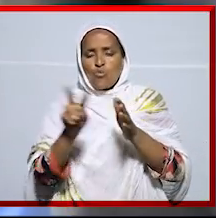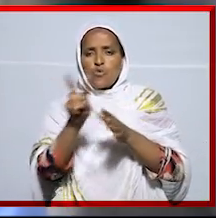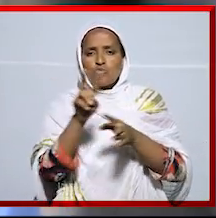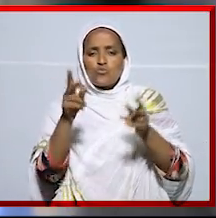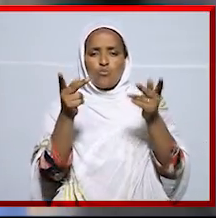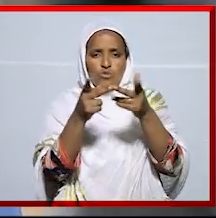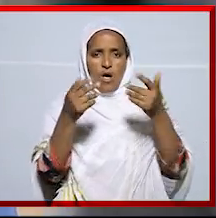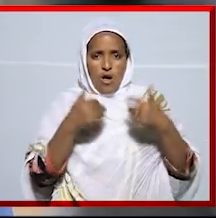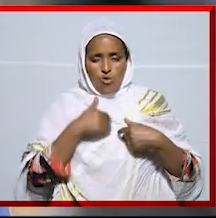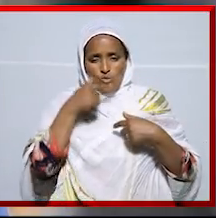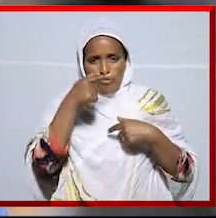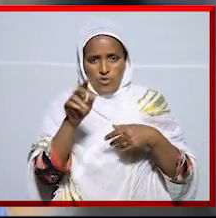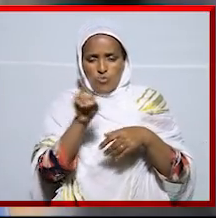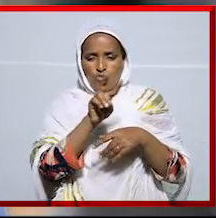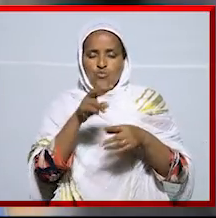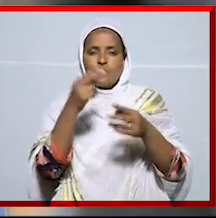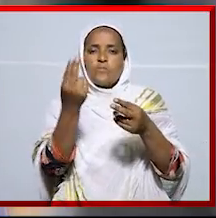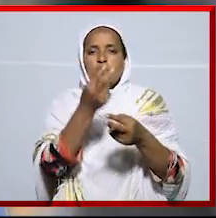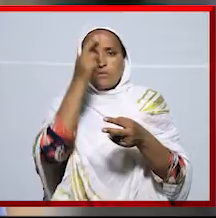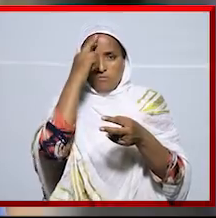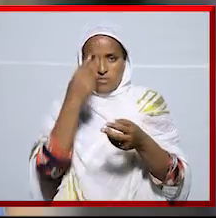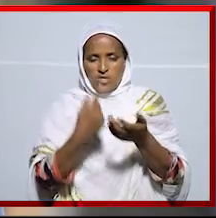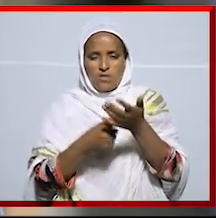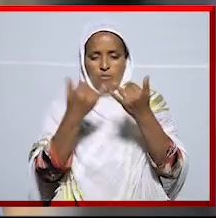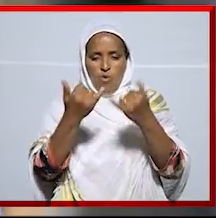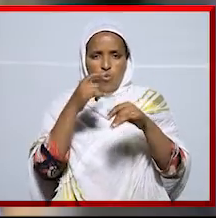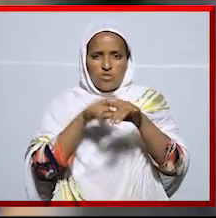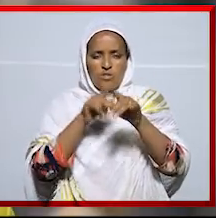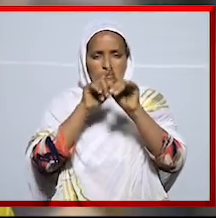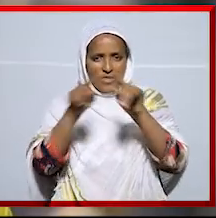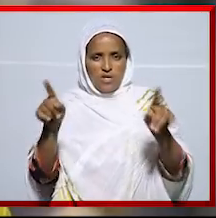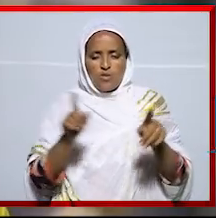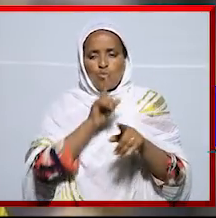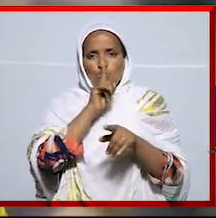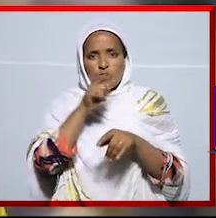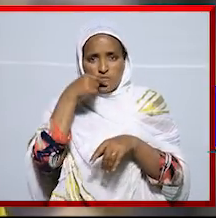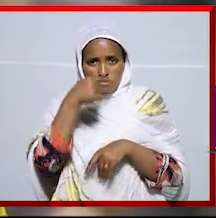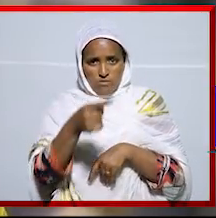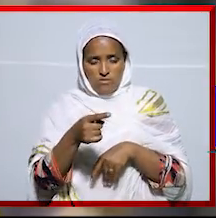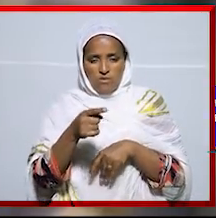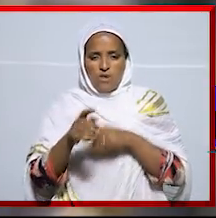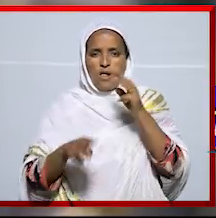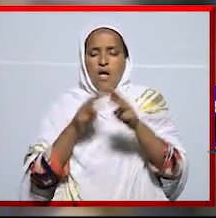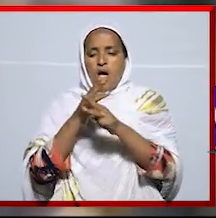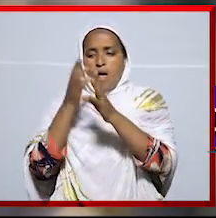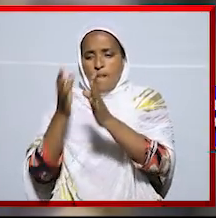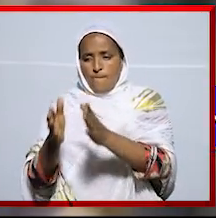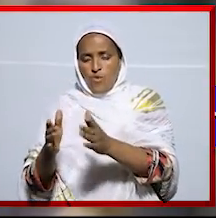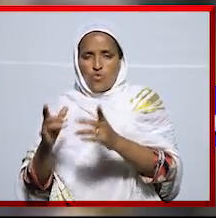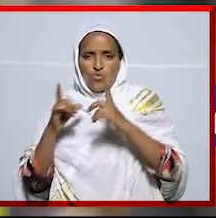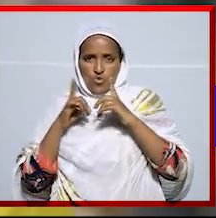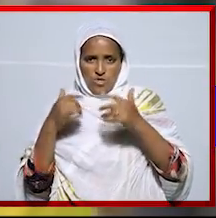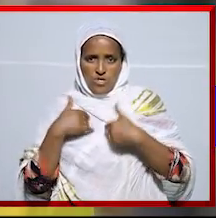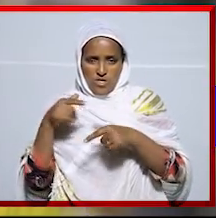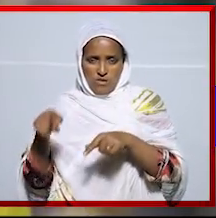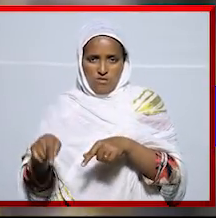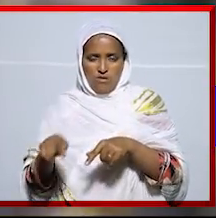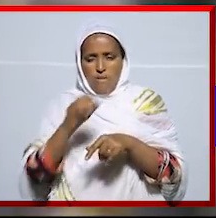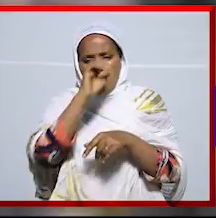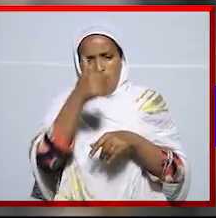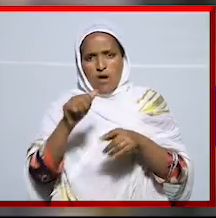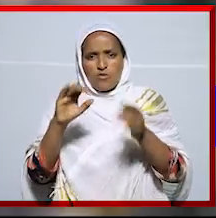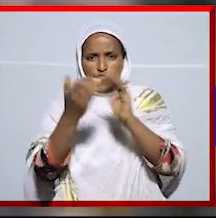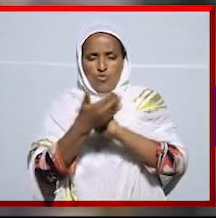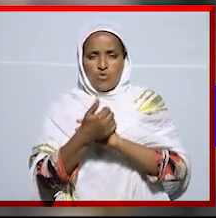እና ሁለቱም ጋር ነኝ የምለው ለዛ ነው፣ መሀል ላይ ሁለቱንም ስለምጠቀም ማለት ነው። በአሁኑ ሰዓት ብትለኝ እውነቱን ነገር ልነግርህ ካሉ ዓለማዊ ነገር ነው